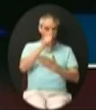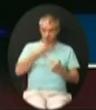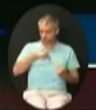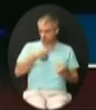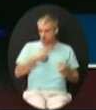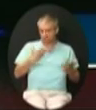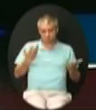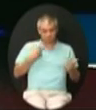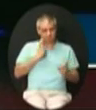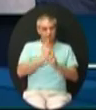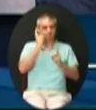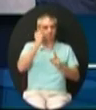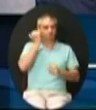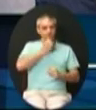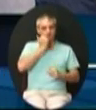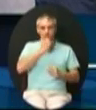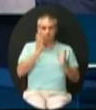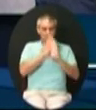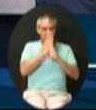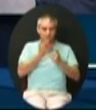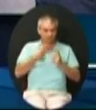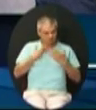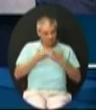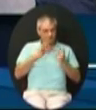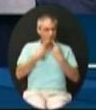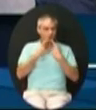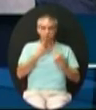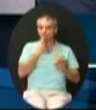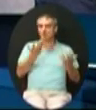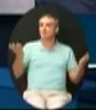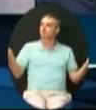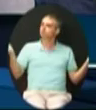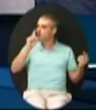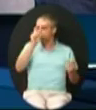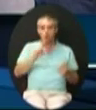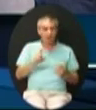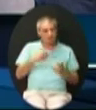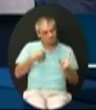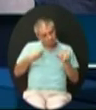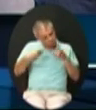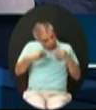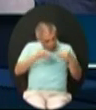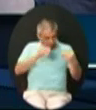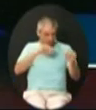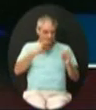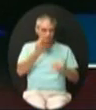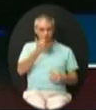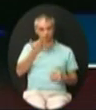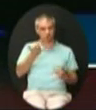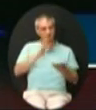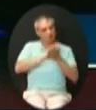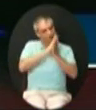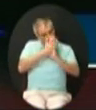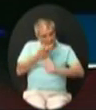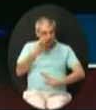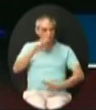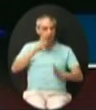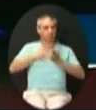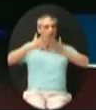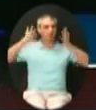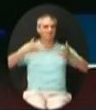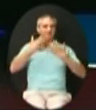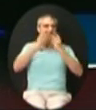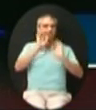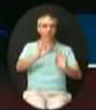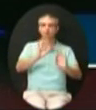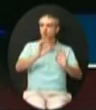כשאנחנו נתקלים מדי יום פה במחבלים, לפתוח את הדיון הזה ולומר, רבותיי, אולי צריך להגמיש טיפה, או להפוך את זה ליותר רחב, את כל